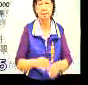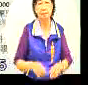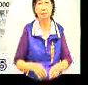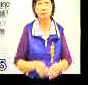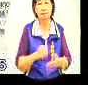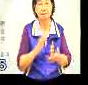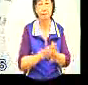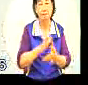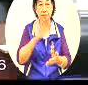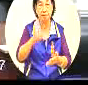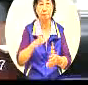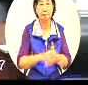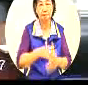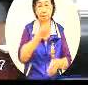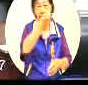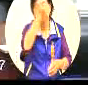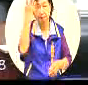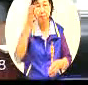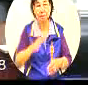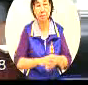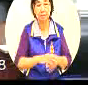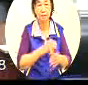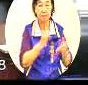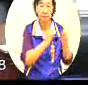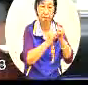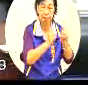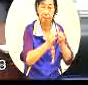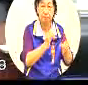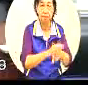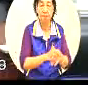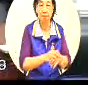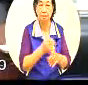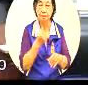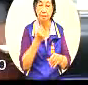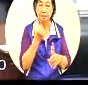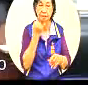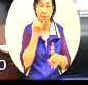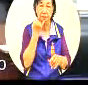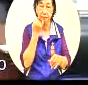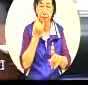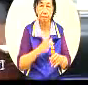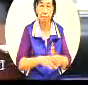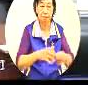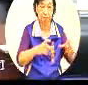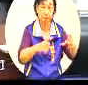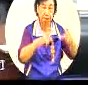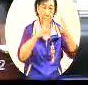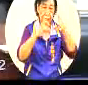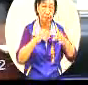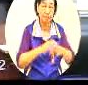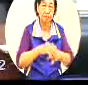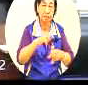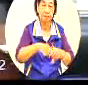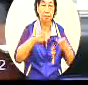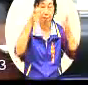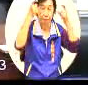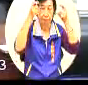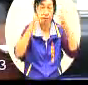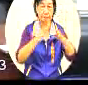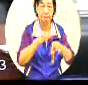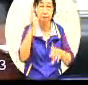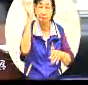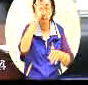未来的这个青年人我们有没有可能是让他可以回到高雄市能够有就业机